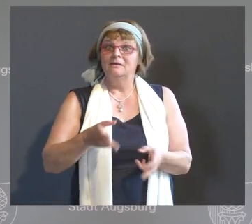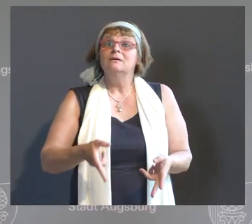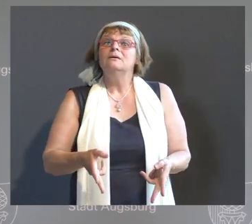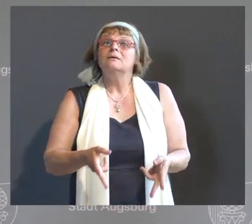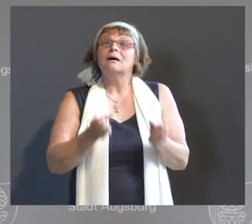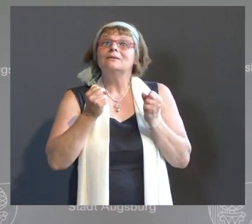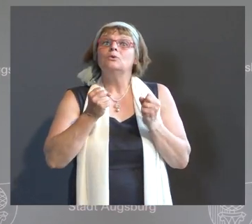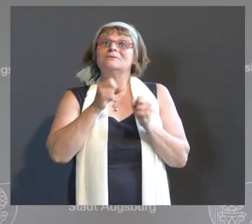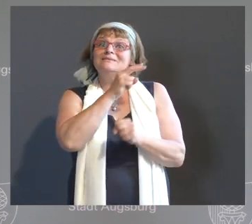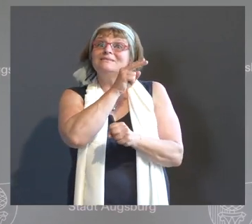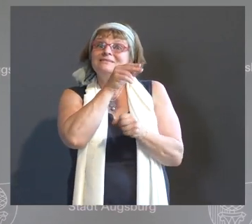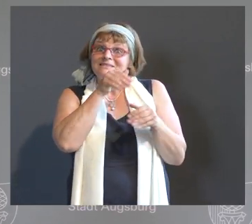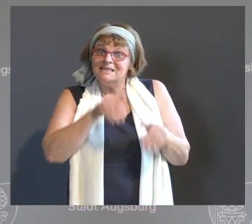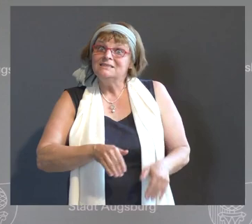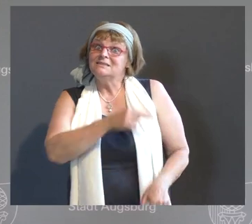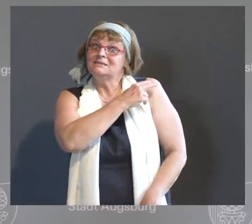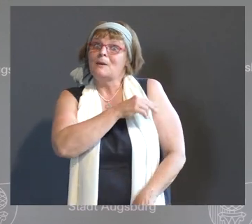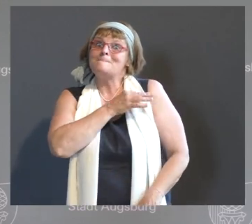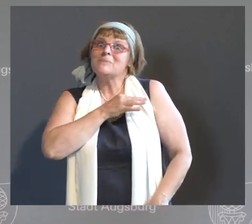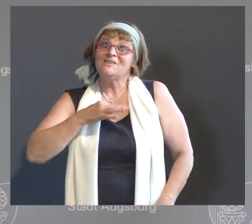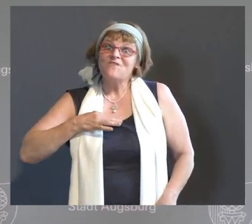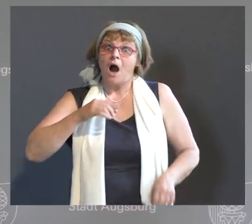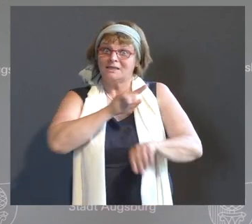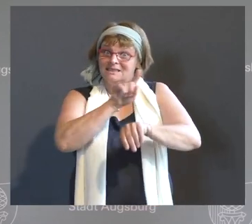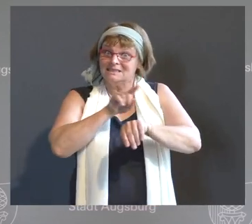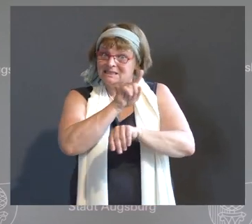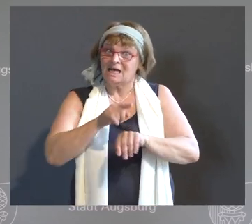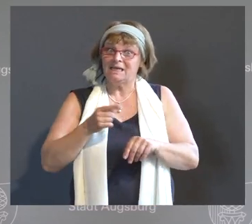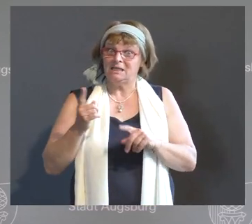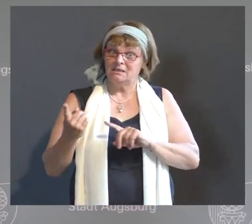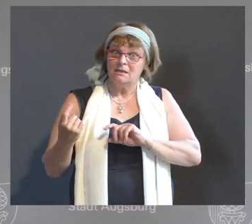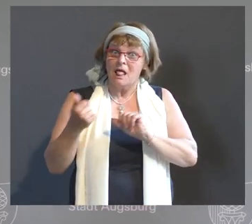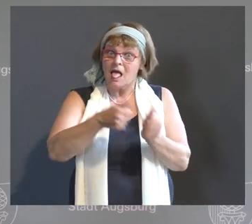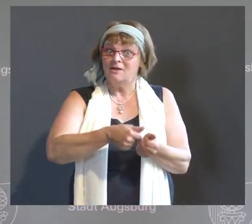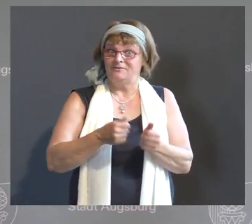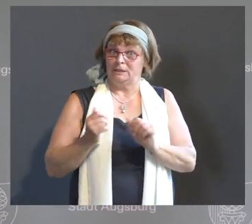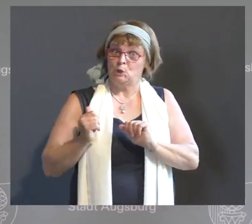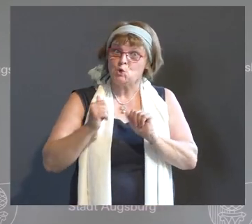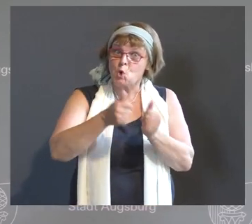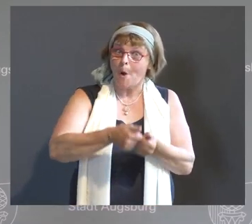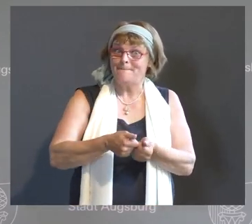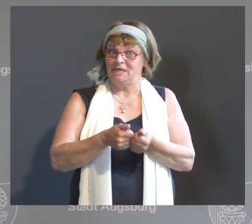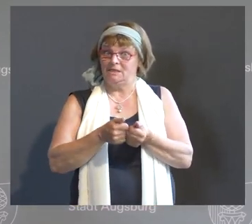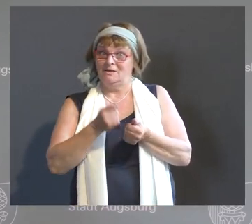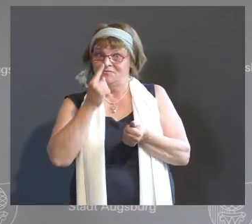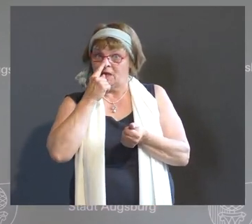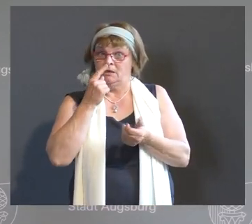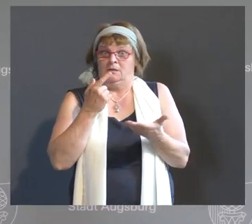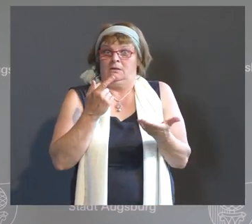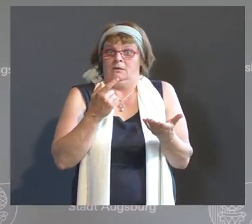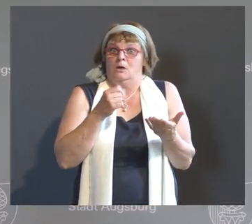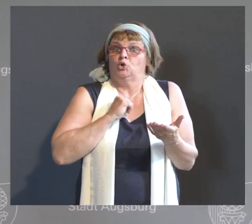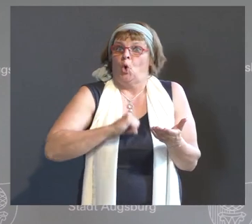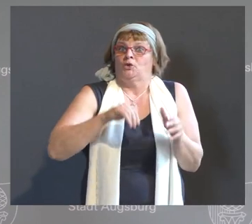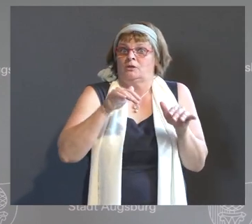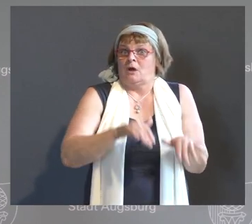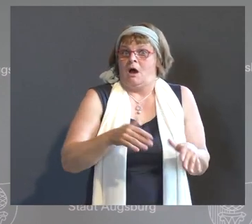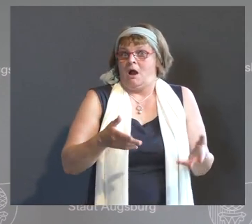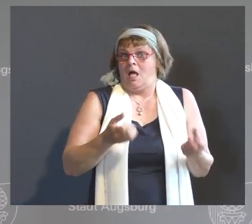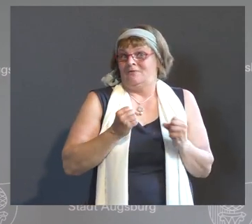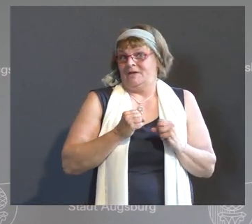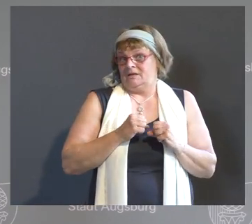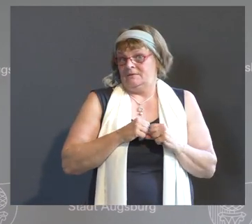privaten Zeit uns helfen. Die kommen, wenn Not am Mann ist und an der Frau ist. Und die werden angegriffen und dafür gibt es